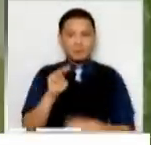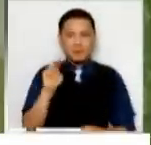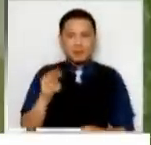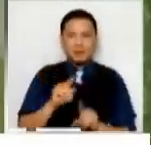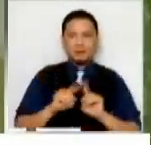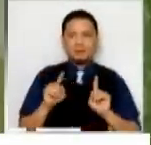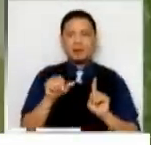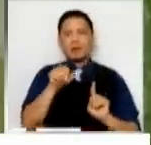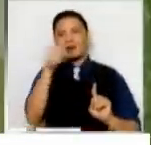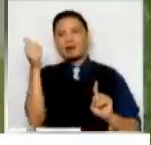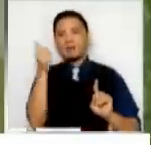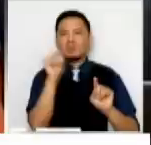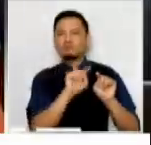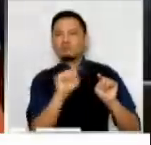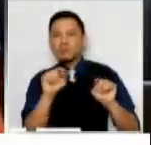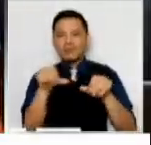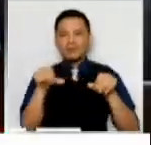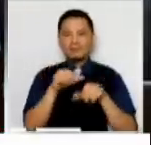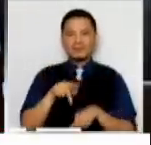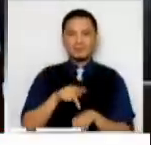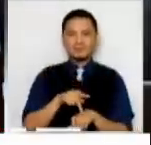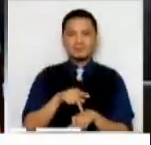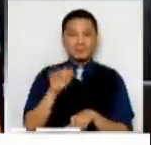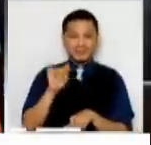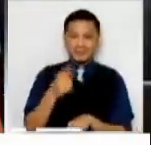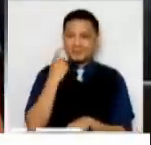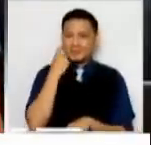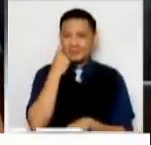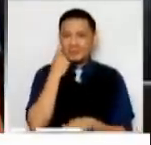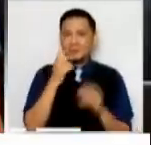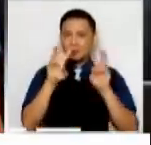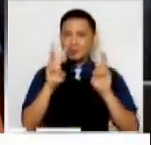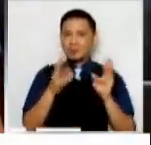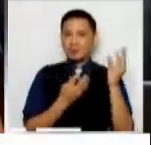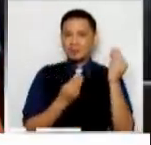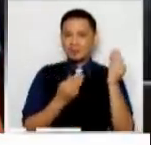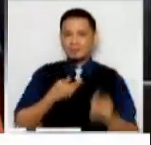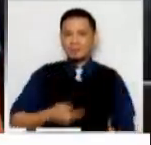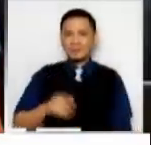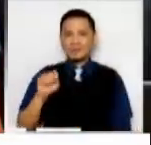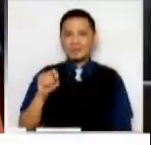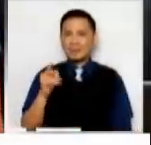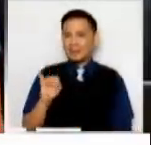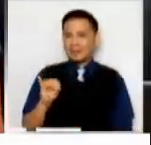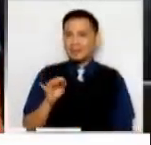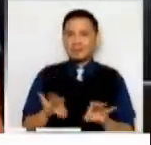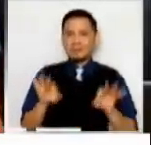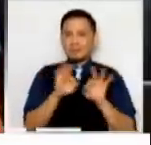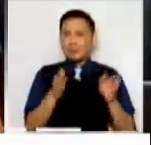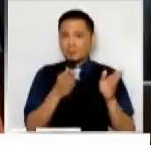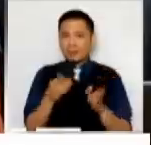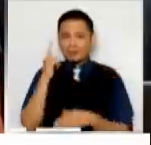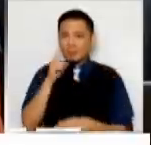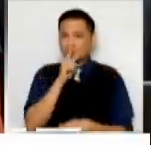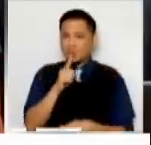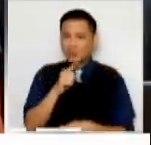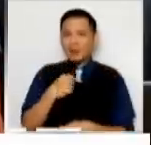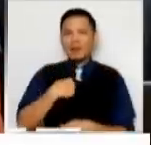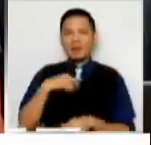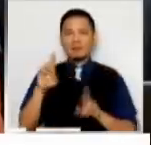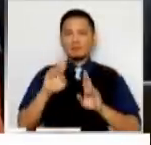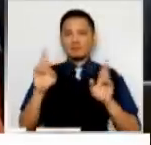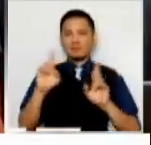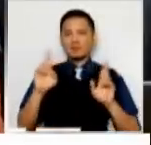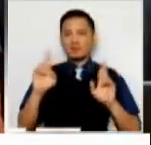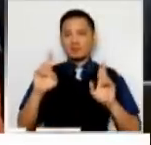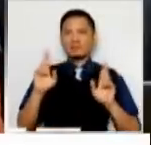bansa. Yan ang latest mula sa GMA Weather. Ako po si Nathaniel Cruz. Magplano para sigurado. I am ready. Serbisyong totoo